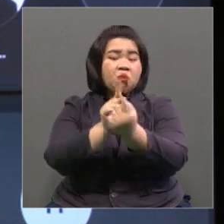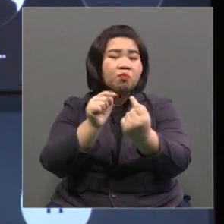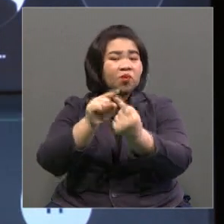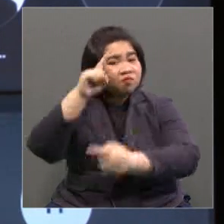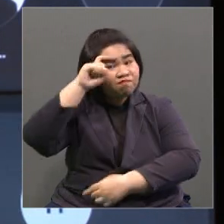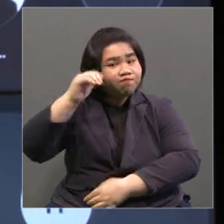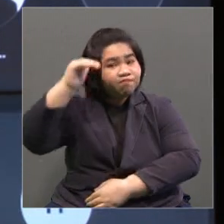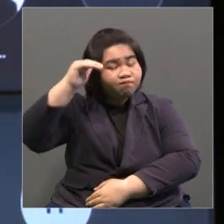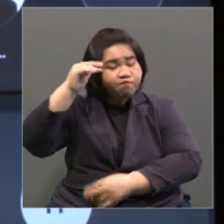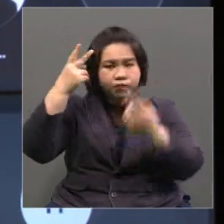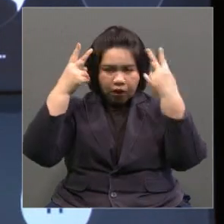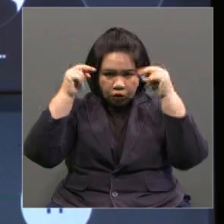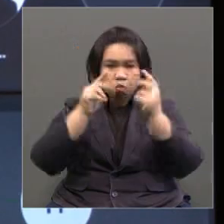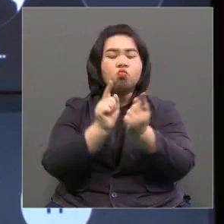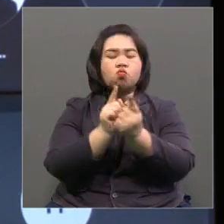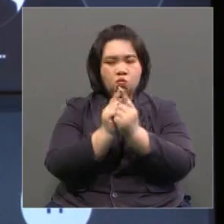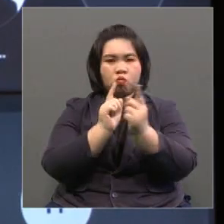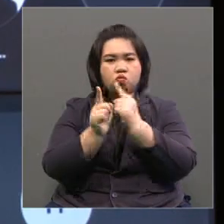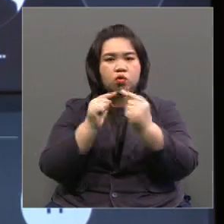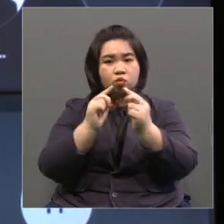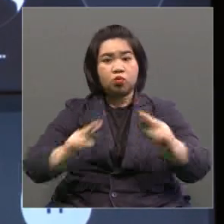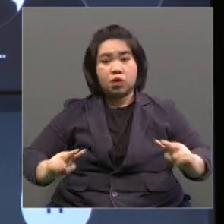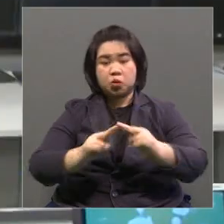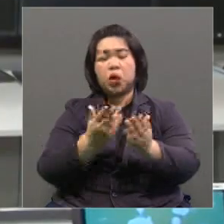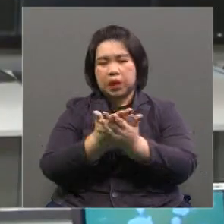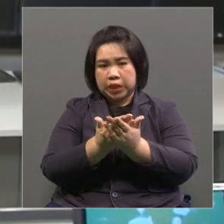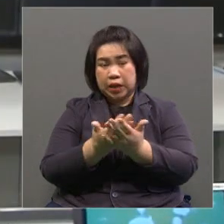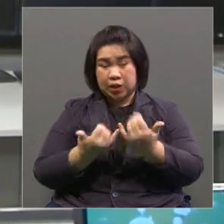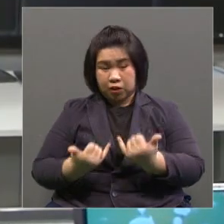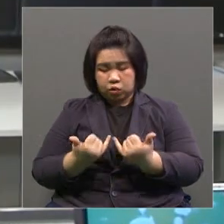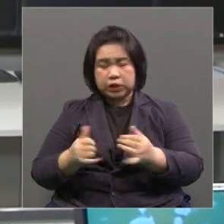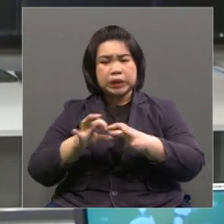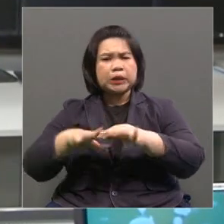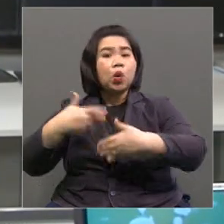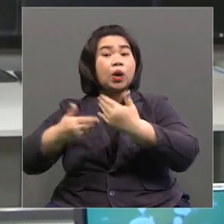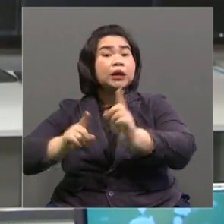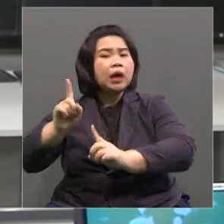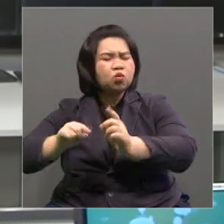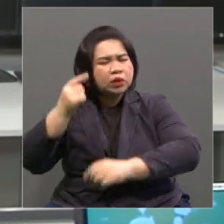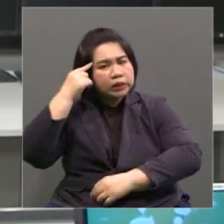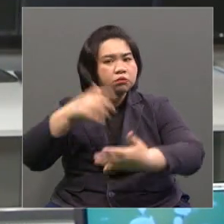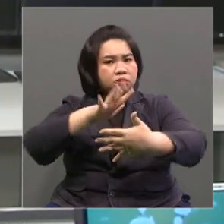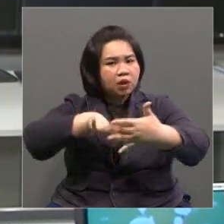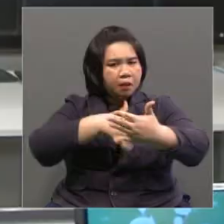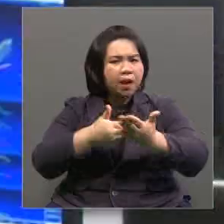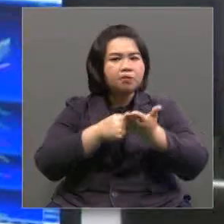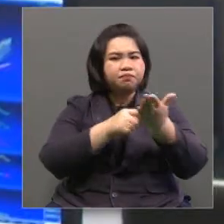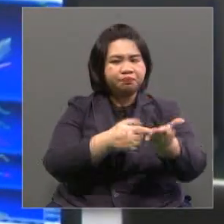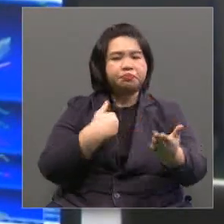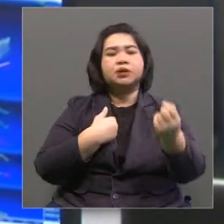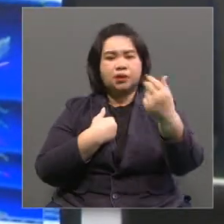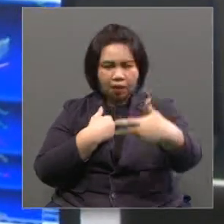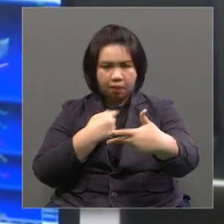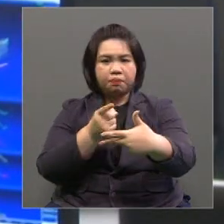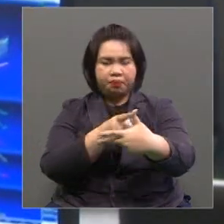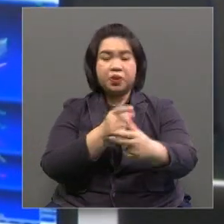ทวีศิลป์นายกรัฐมนตรีรัฐมนตรีว่าการกระทรวงการคลังว่าทางตลทเองได้นำเสนอแผนการขับเคลื่อนตลาดทุน 3แนวทางคือ